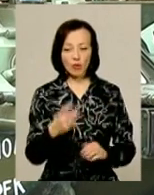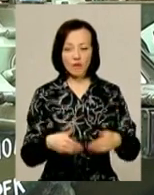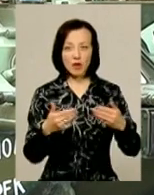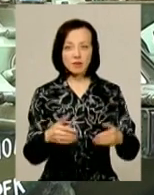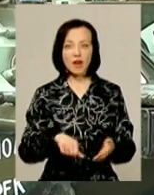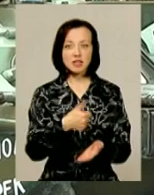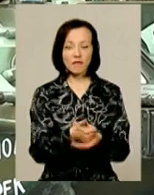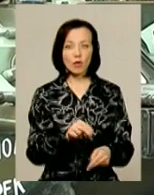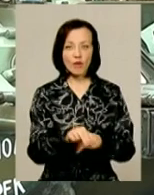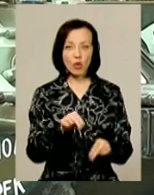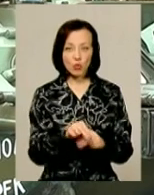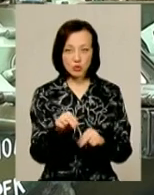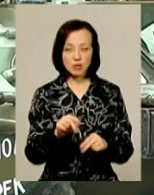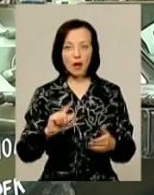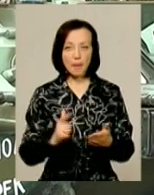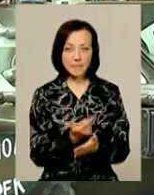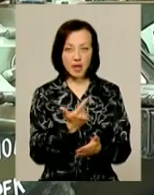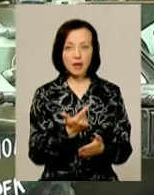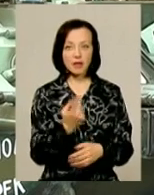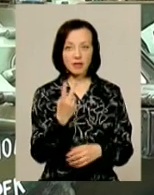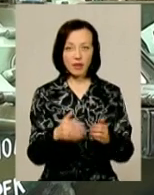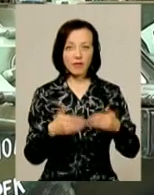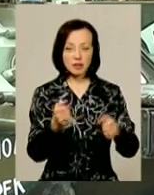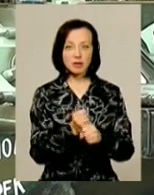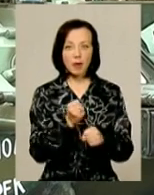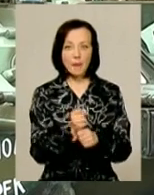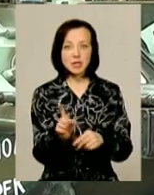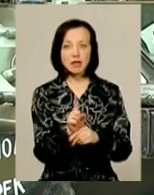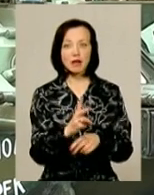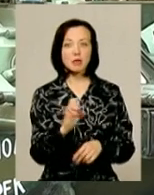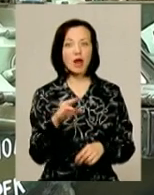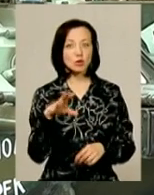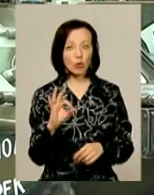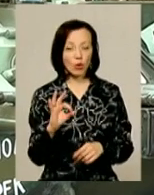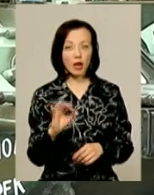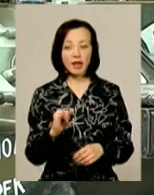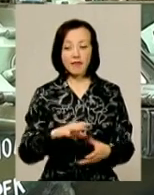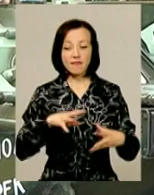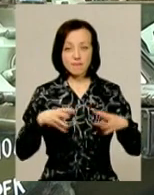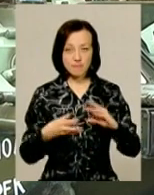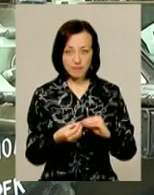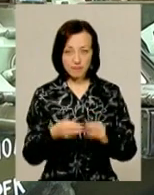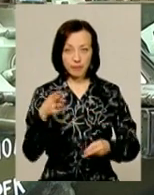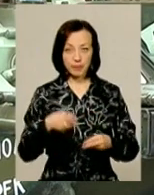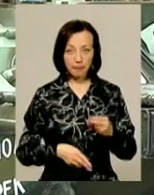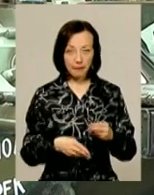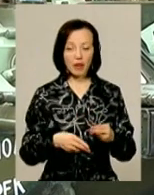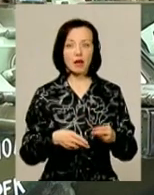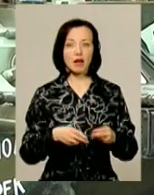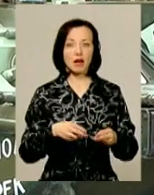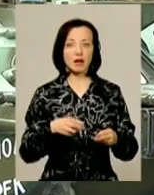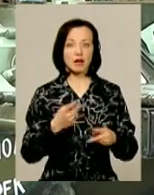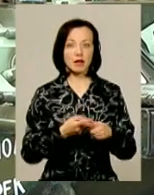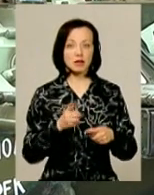основного курса. Опять-таки 2 фазы разработаны по стандартам НАТО. И в конечном итоге мы пришли к завершительному